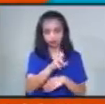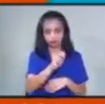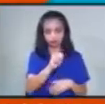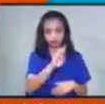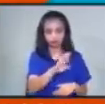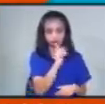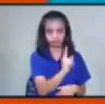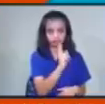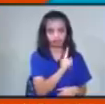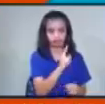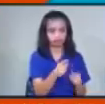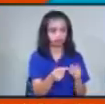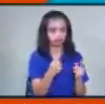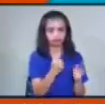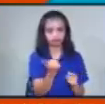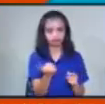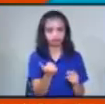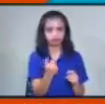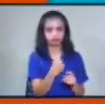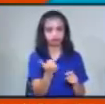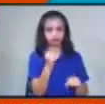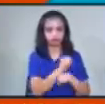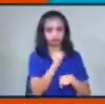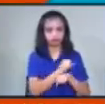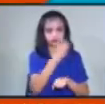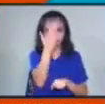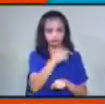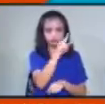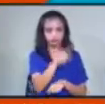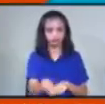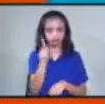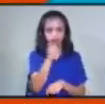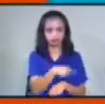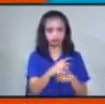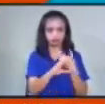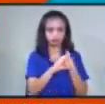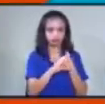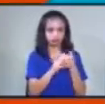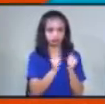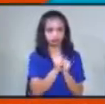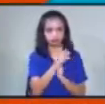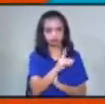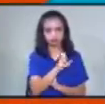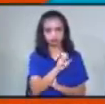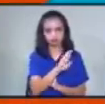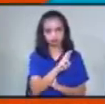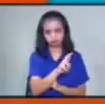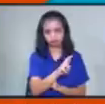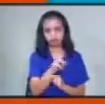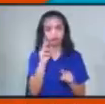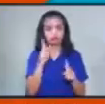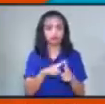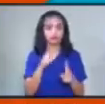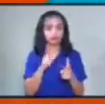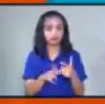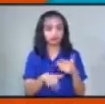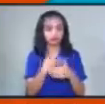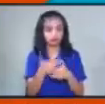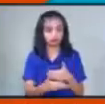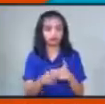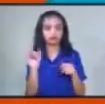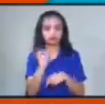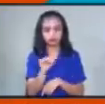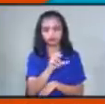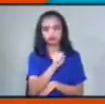bata ka, mawawalan na kayo ng trabaho. Kasi makakansila po yung kontrata sa DNR. At the same time, pati yung